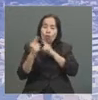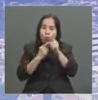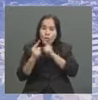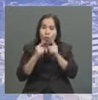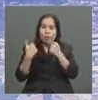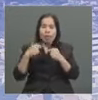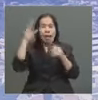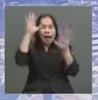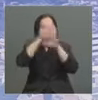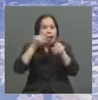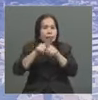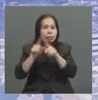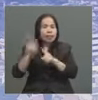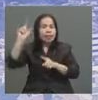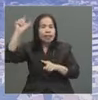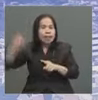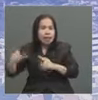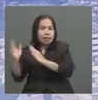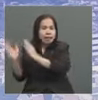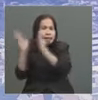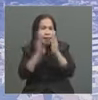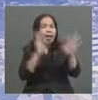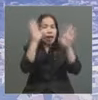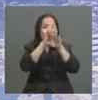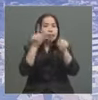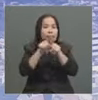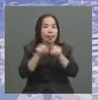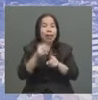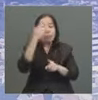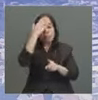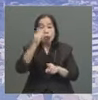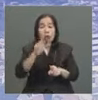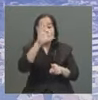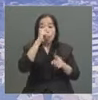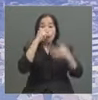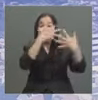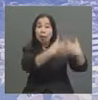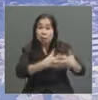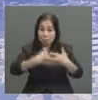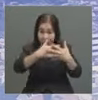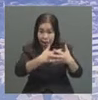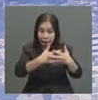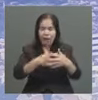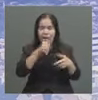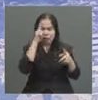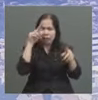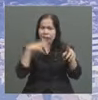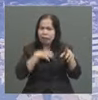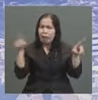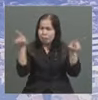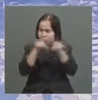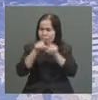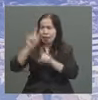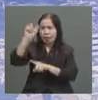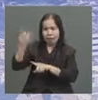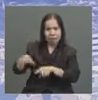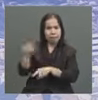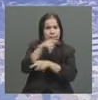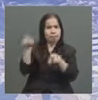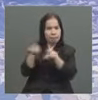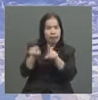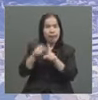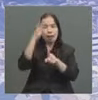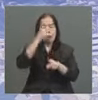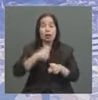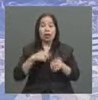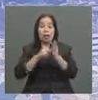น้องที่มาจากทางอิตาลีเพราะการดูแลในลักษณะกลุ่มก้อนเราต้องใช้สรรพกำลังของคนทางเจ้า